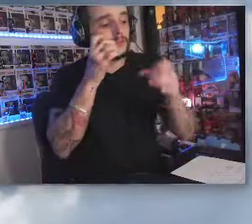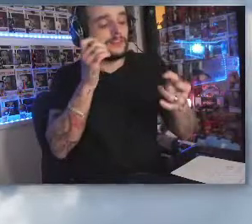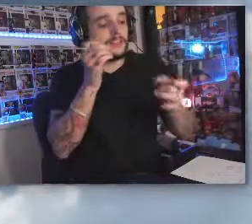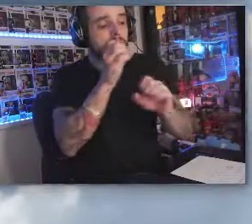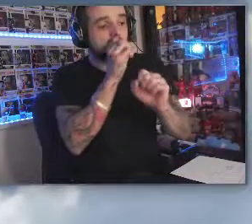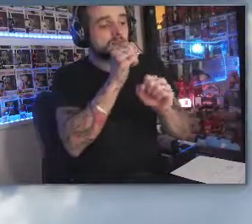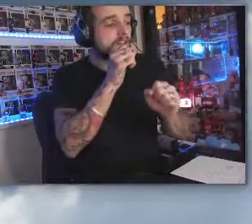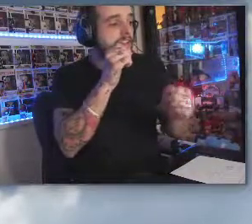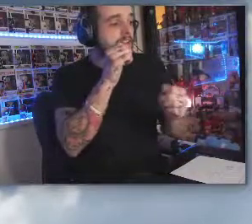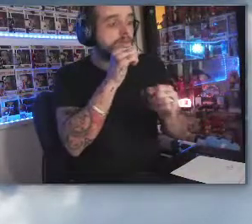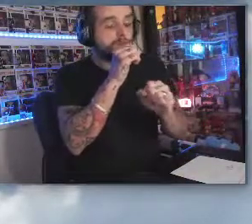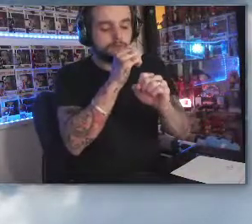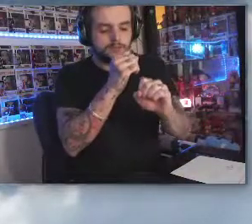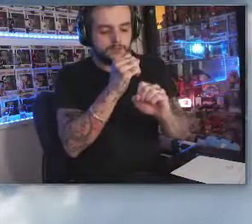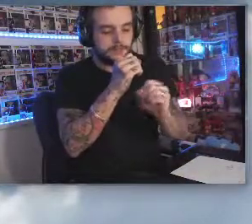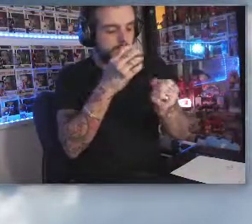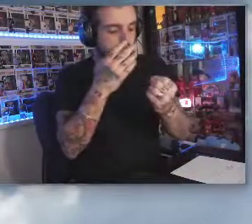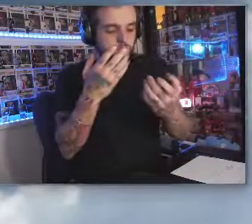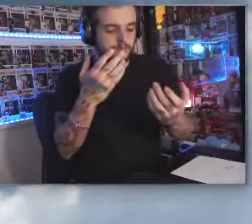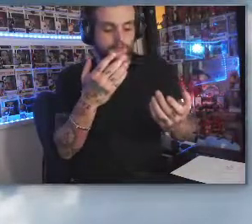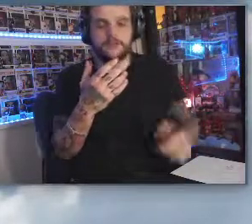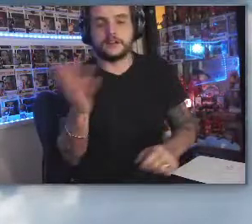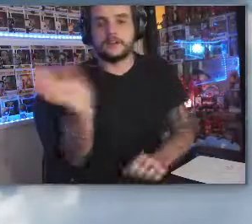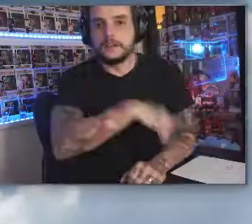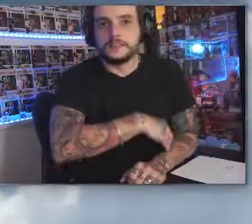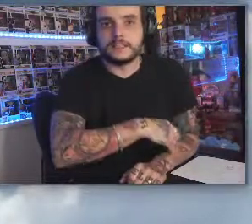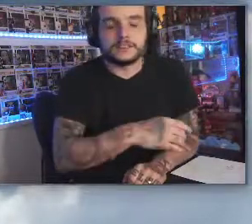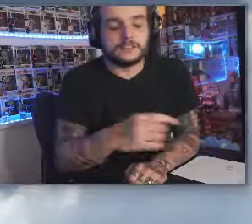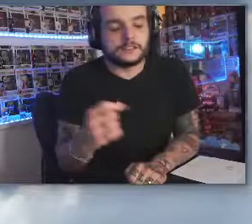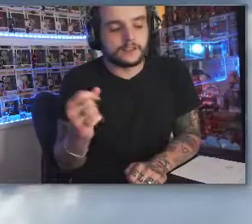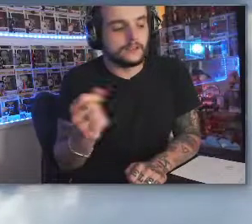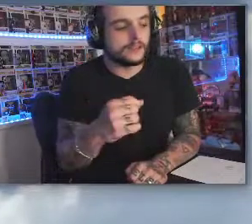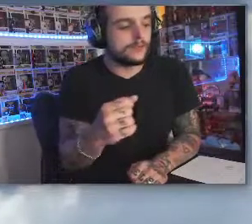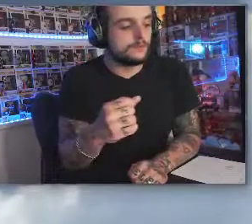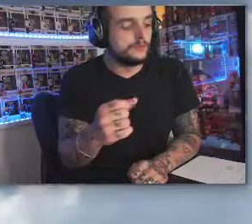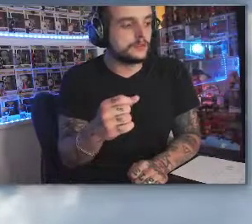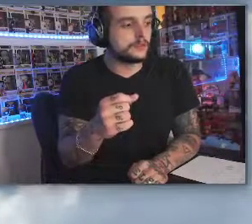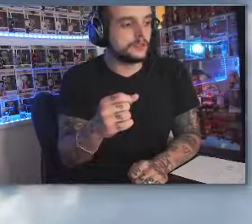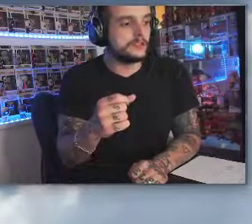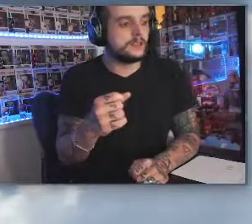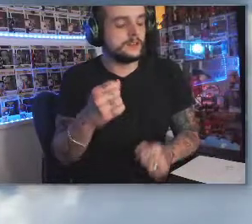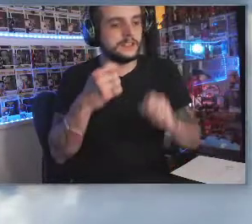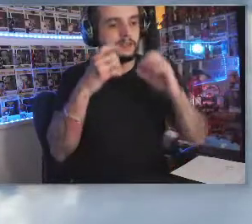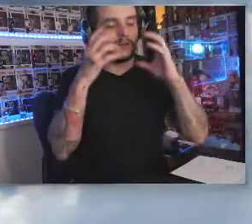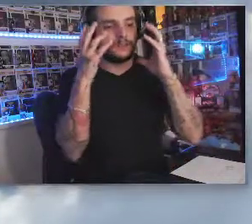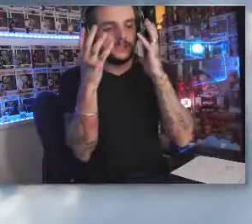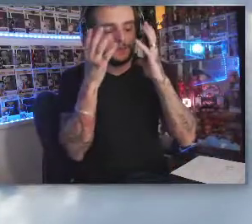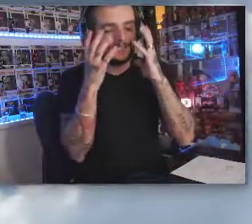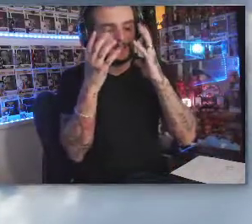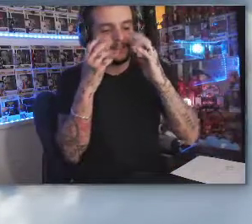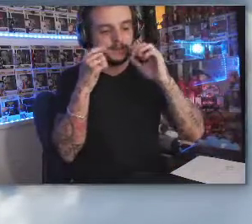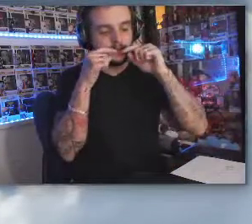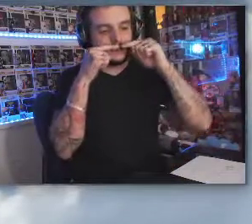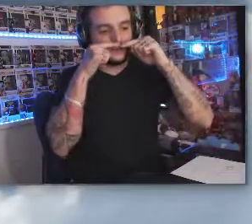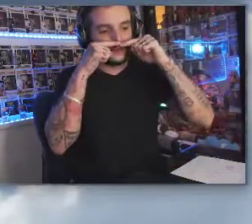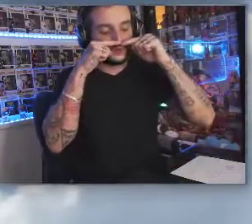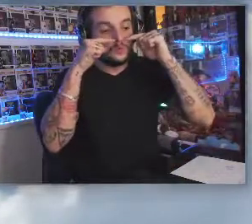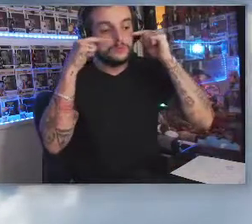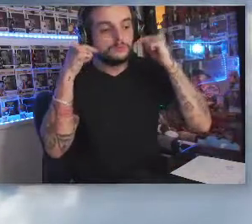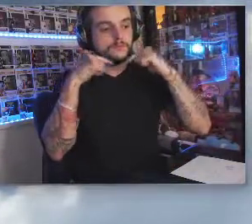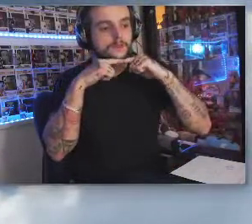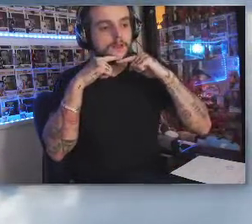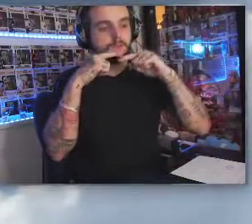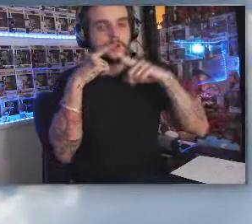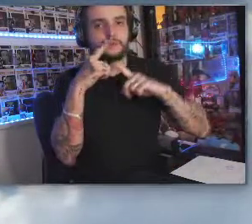jour où il y avait des gosses en train de faire de la flûte. C'était bizarre le geste que je viens de faire. Des gosses qui étaient en train de faire de la flûte dans une école et ils leur avaient mis des masques et il y avait un